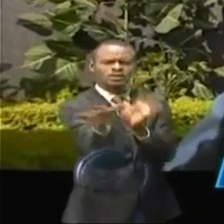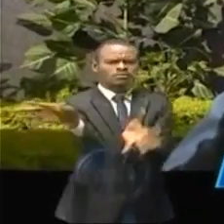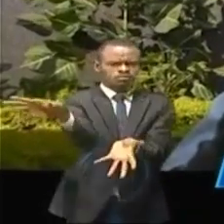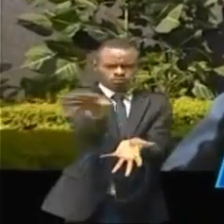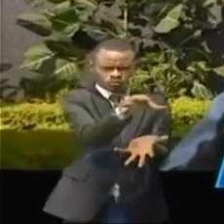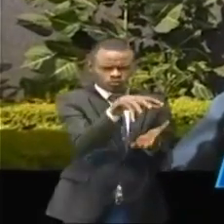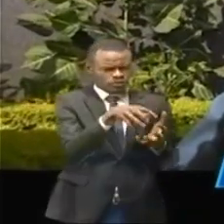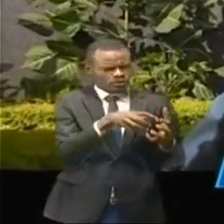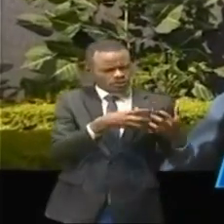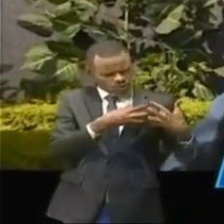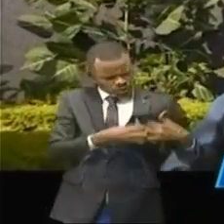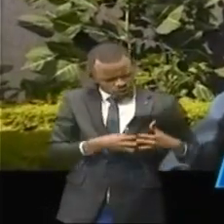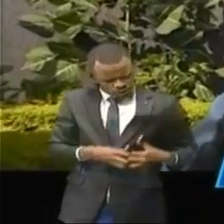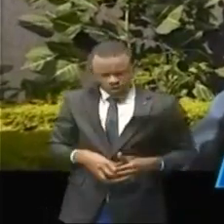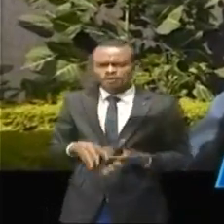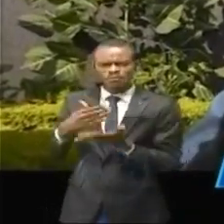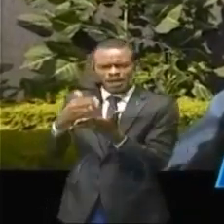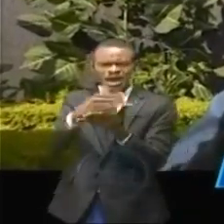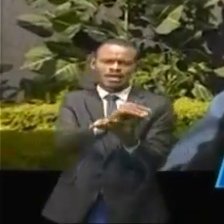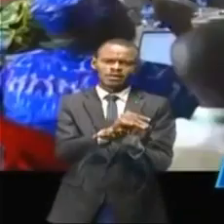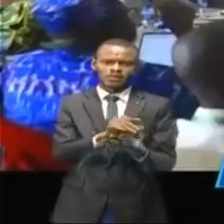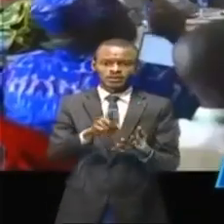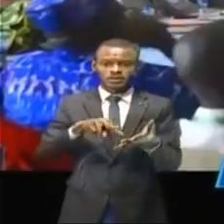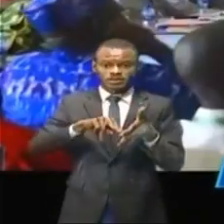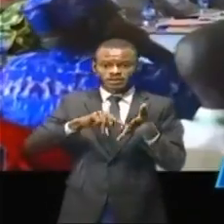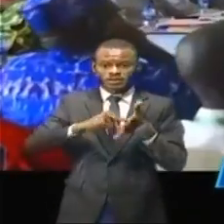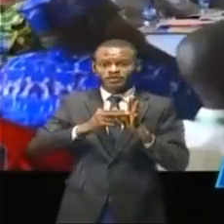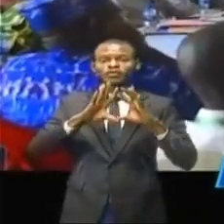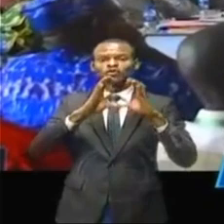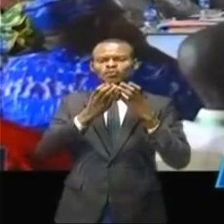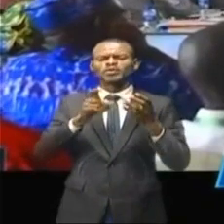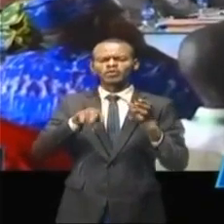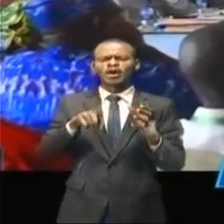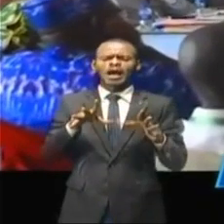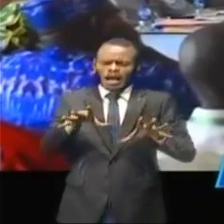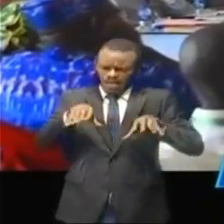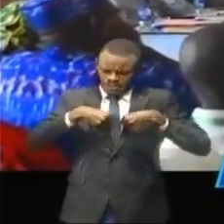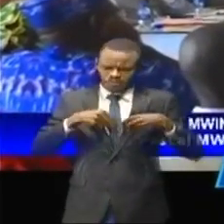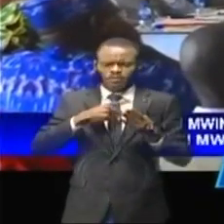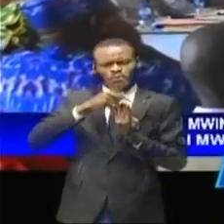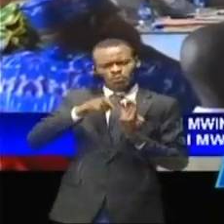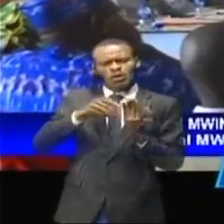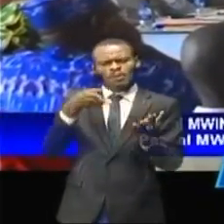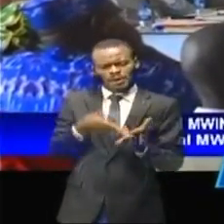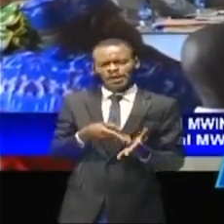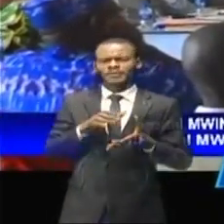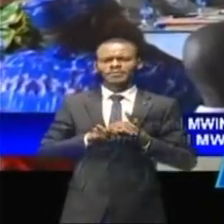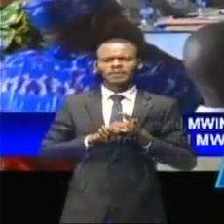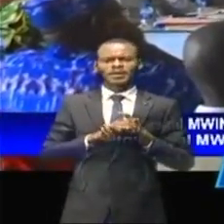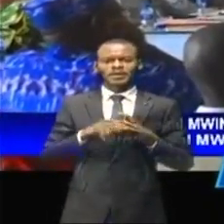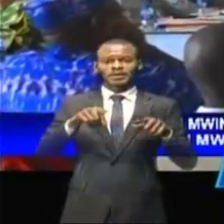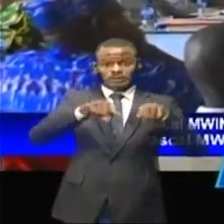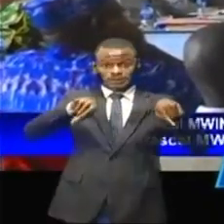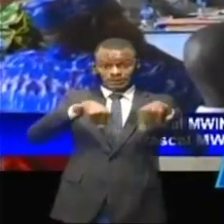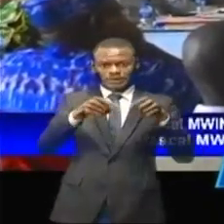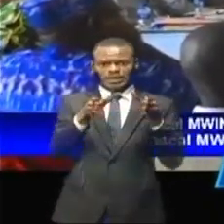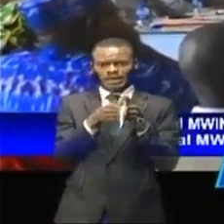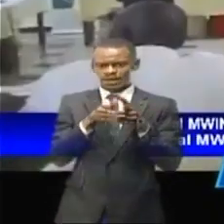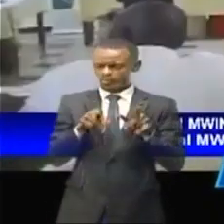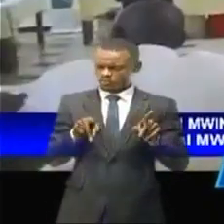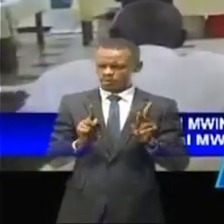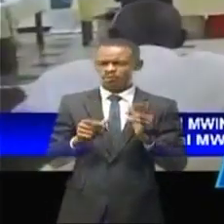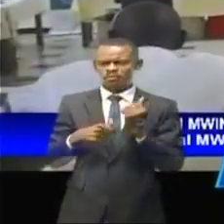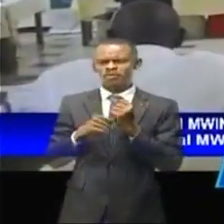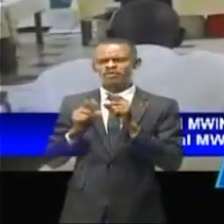autonome, donc ils doivent prendre ce programme comme leur propre programme. La salle des réunions de l'hôtel à Kamanyola a servi de cadre cette rencontre des